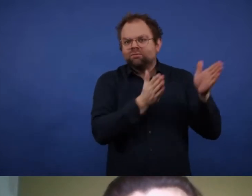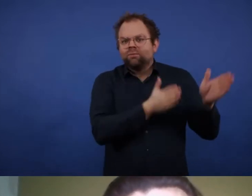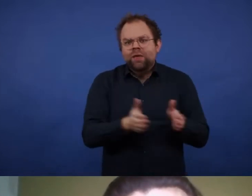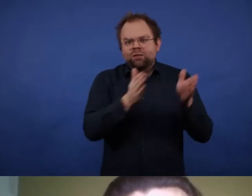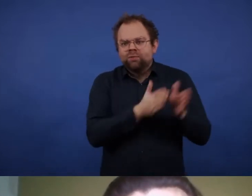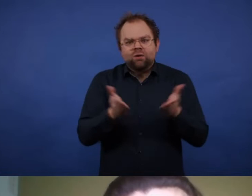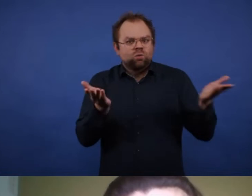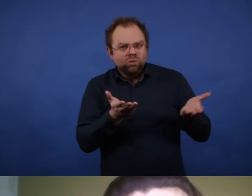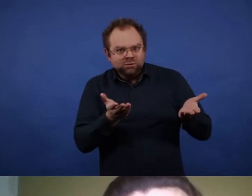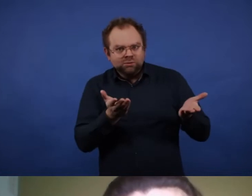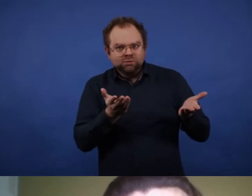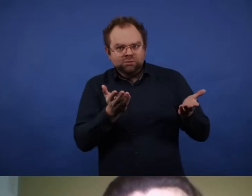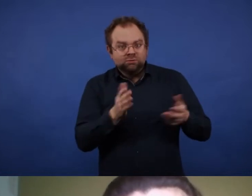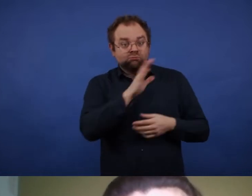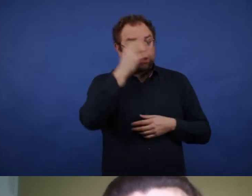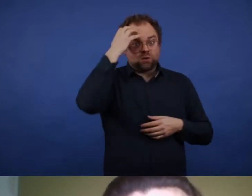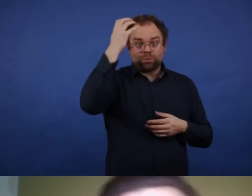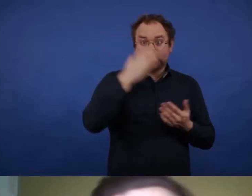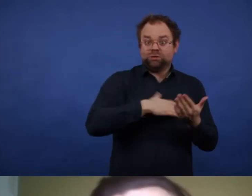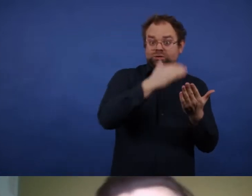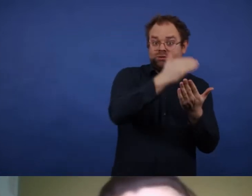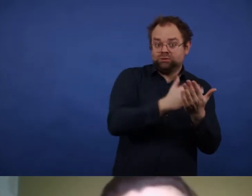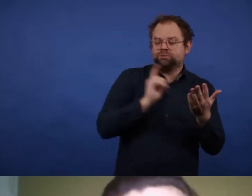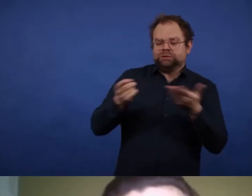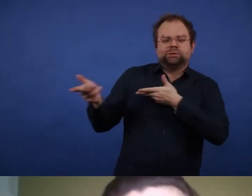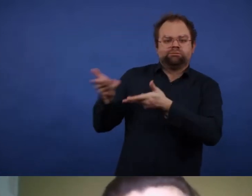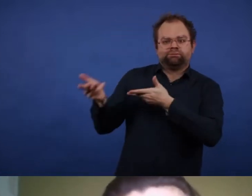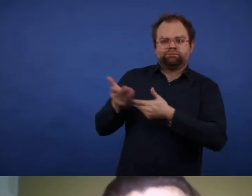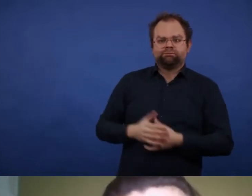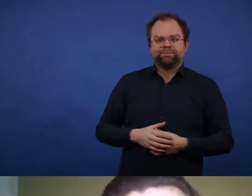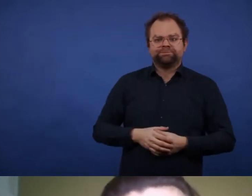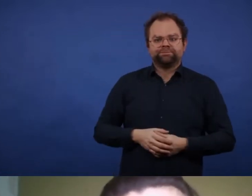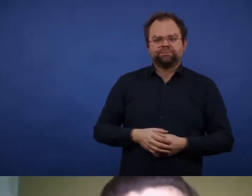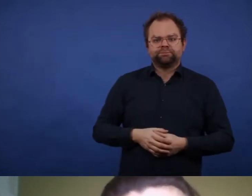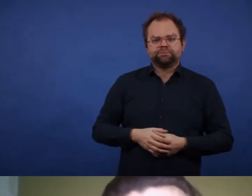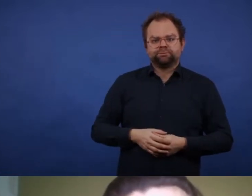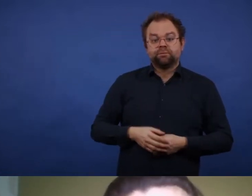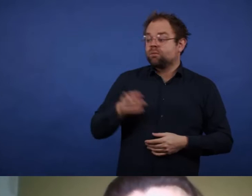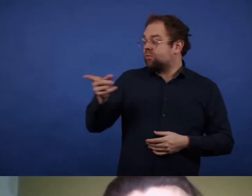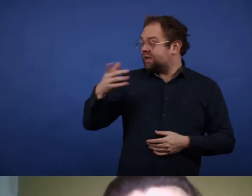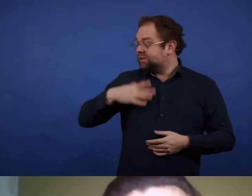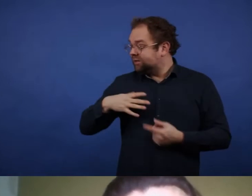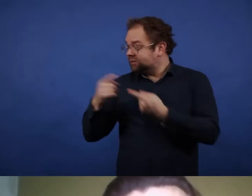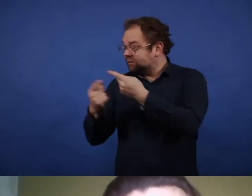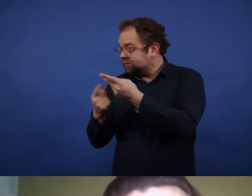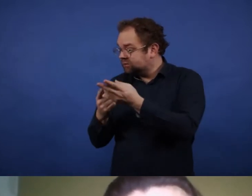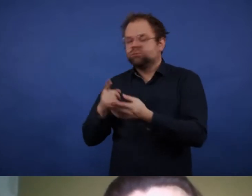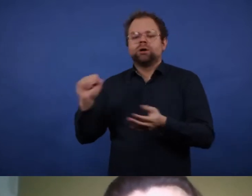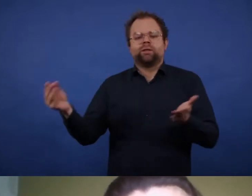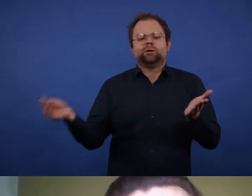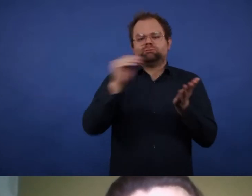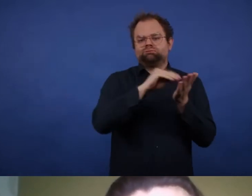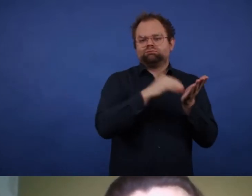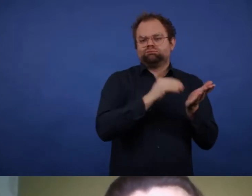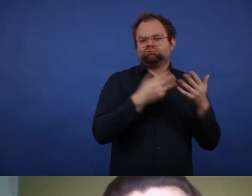to be كيف integrated حيتعامل مع الكارثه دي in سواء all في stages, التنفيذ على be اساس it in the انه stage of planning